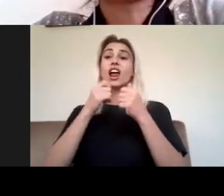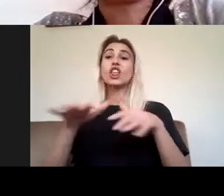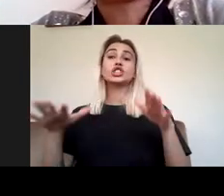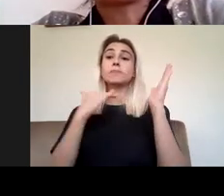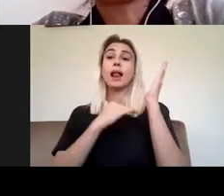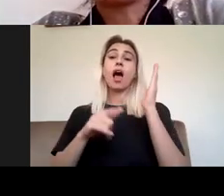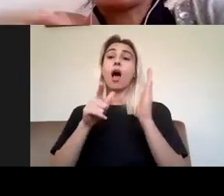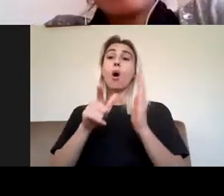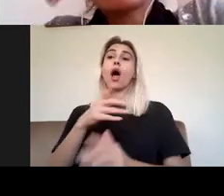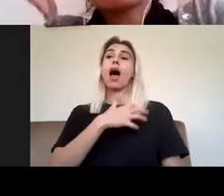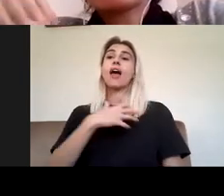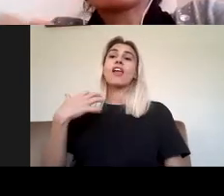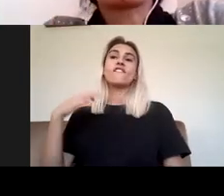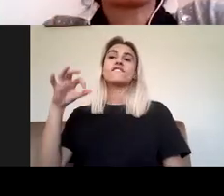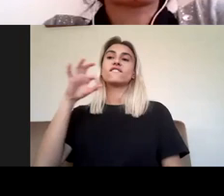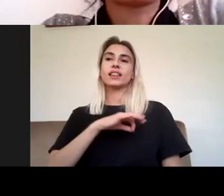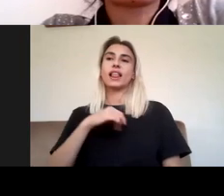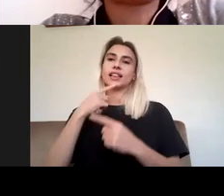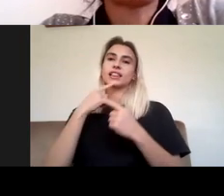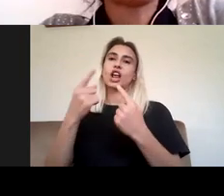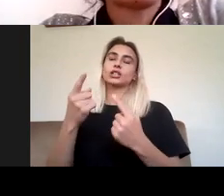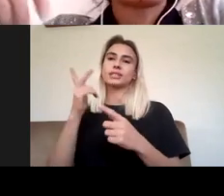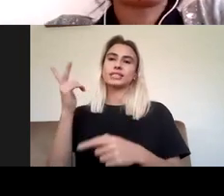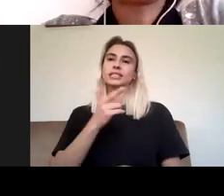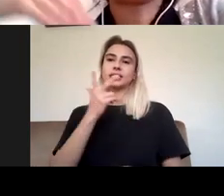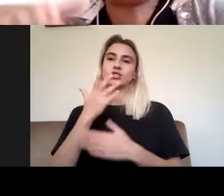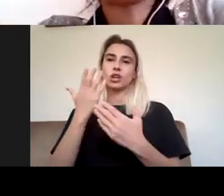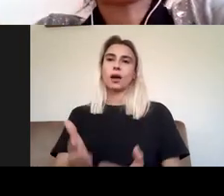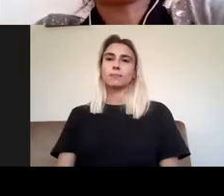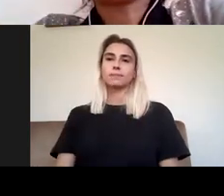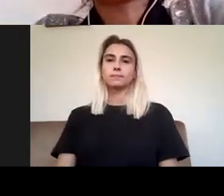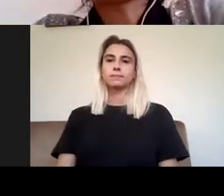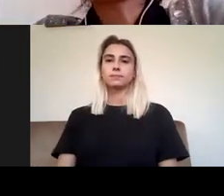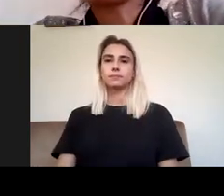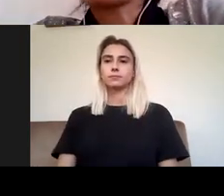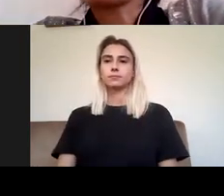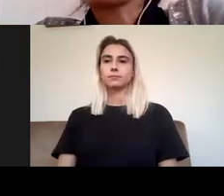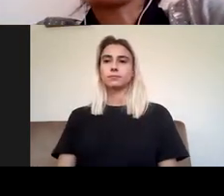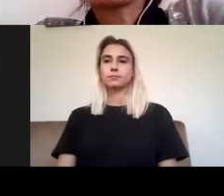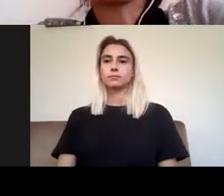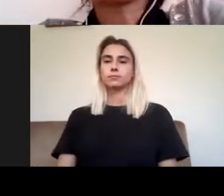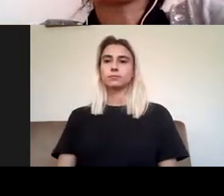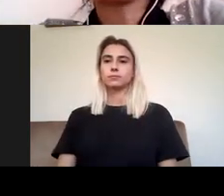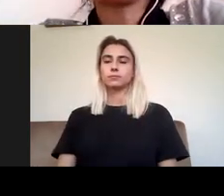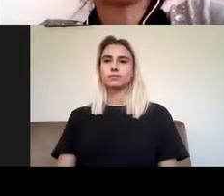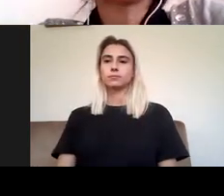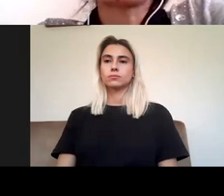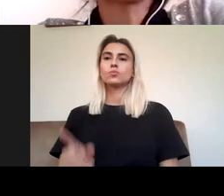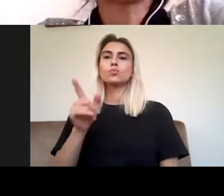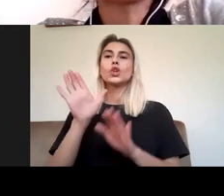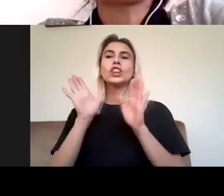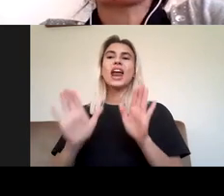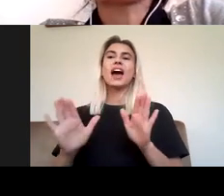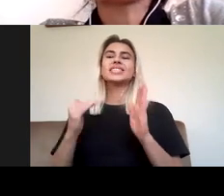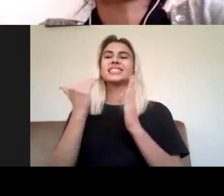ana paydayalara geleceğim hızlıca zaten. Şimdi burada yine durak standartları, yani duraklara ilişkin